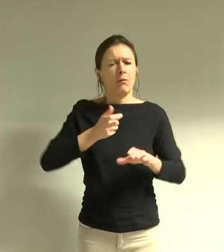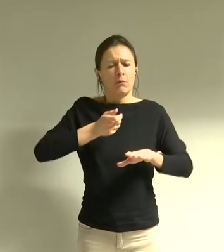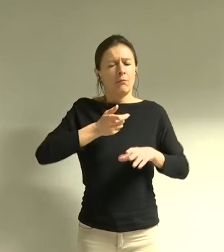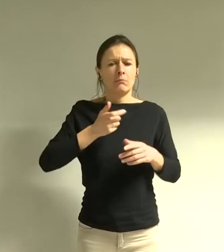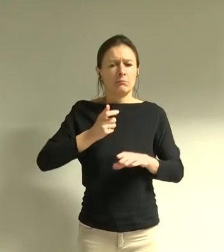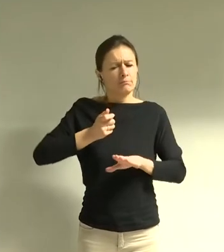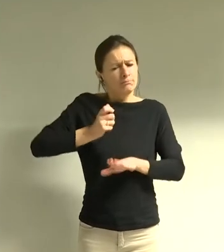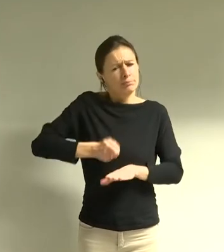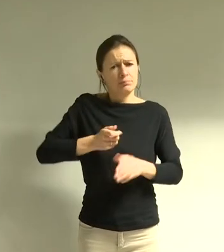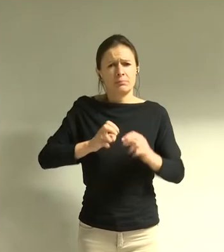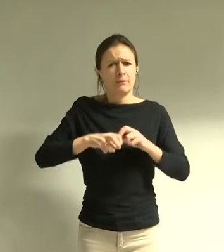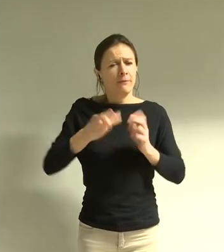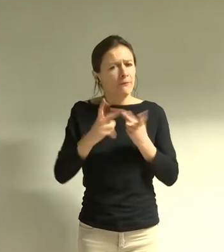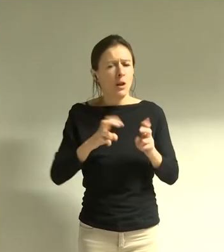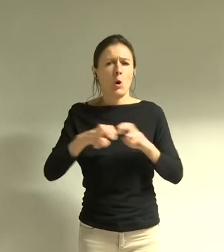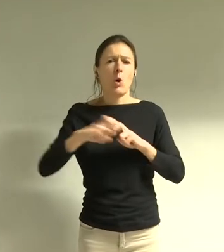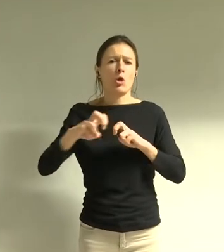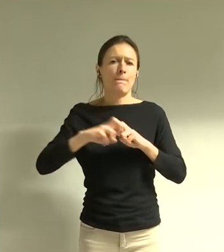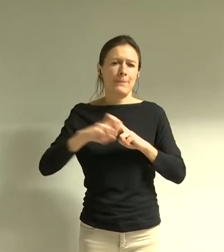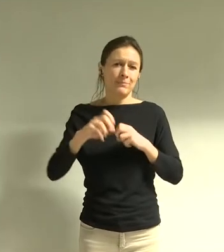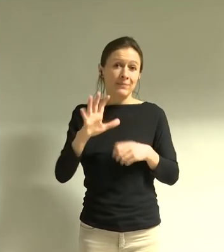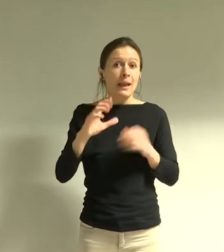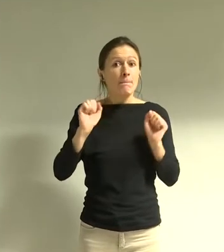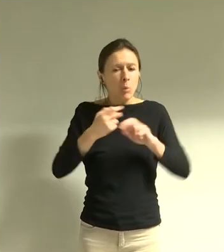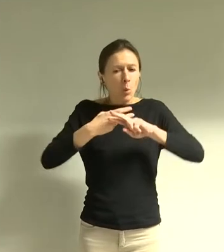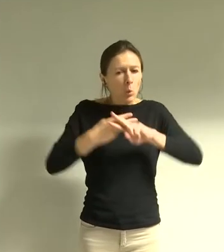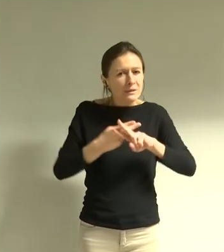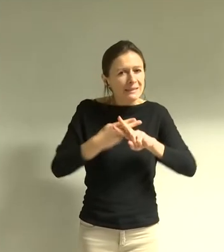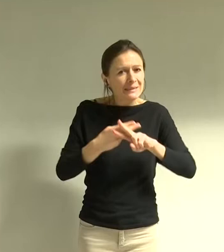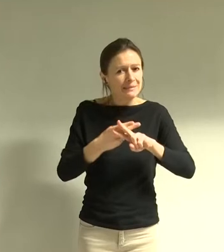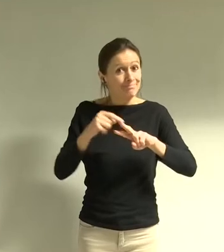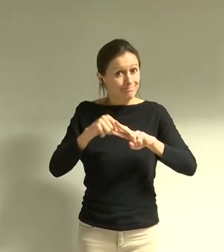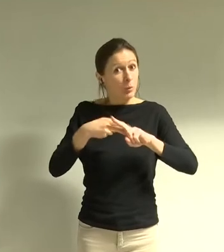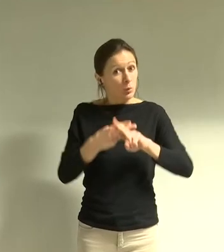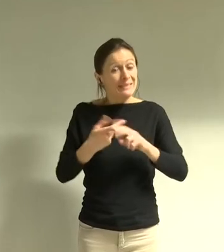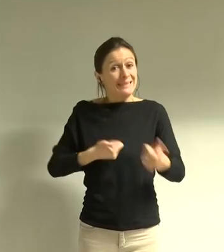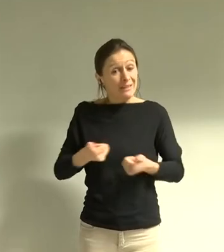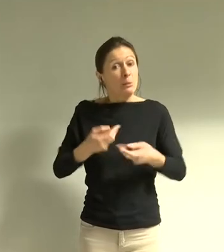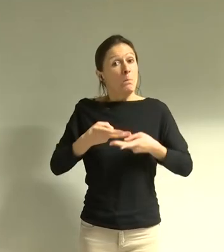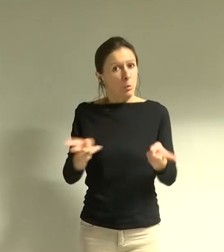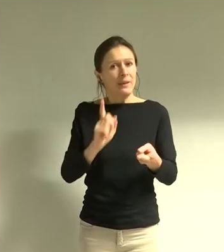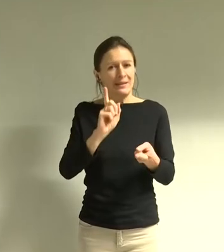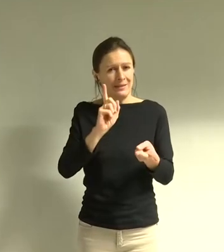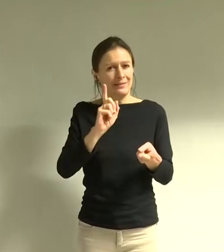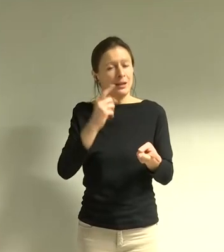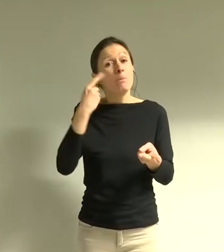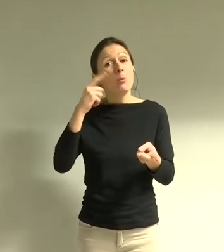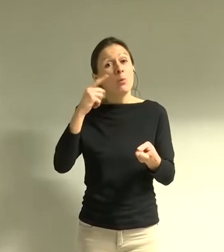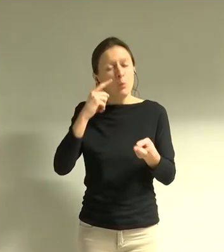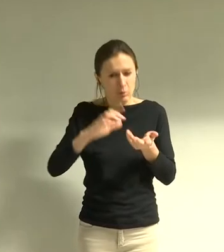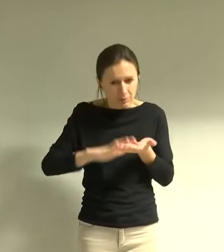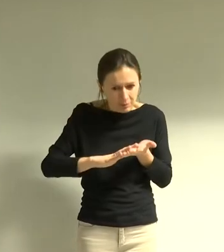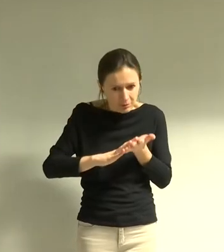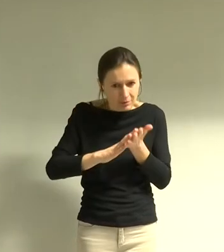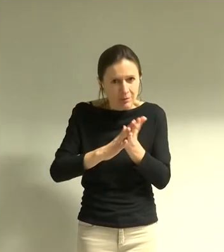vivons aujourd'hui est que l'on peut se doter d'outils performants de service public pour mettre en oeuvre les transitions et c'est aussi